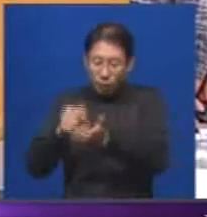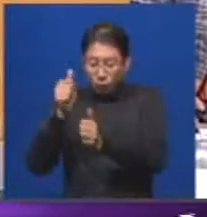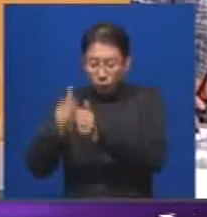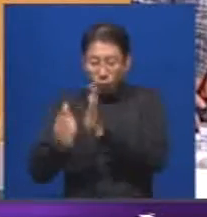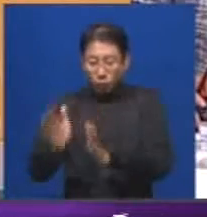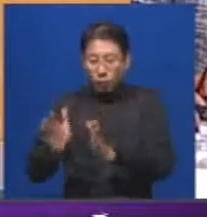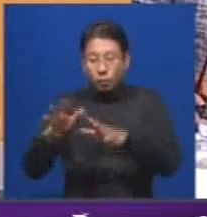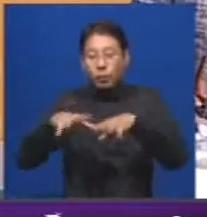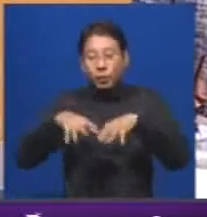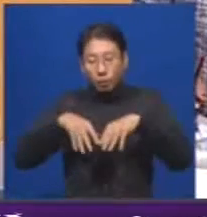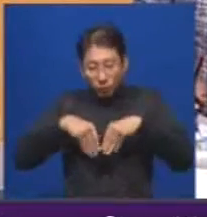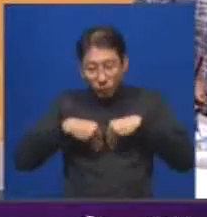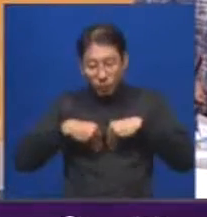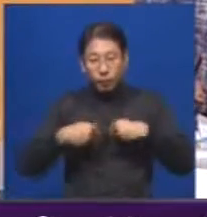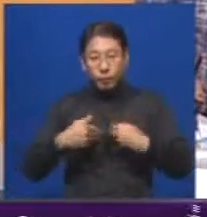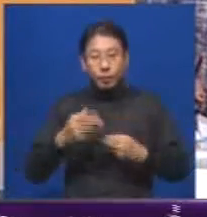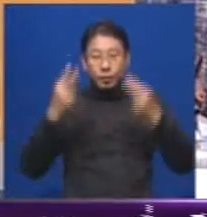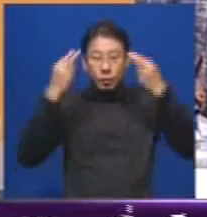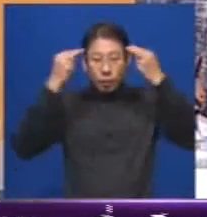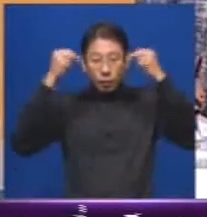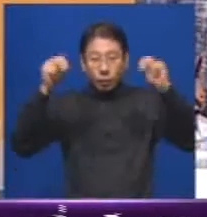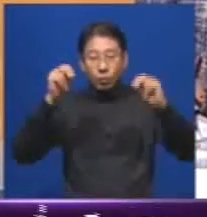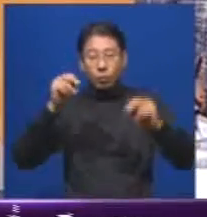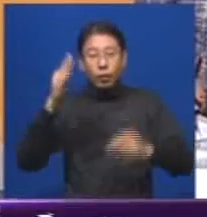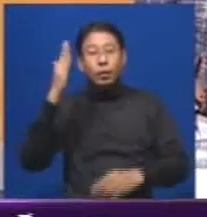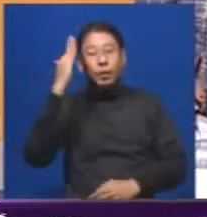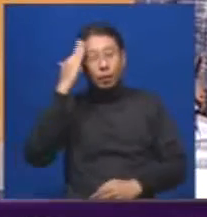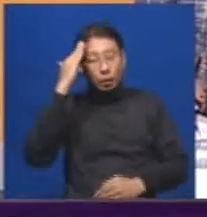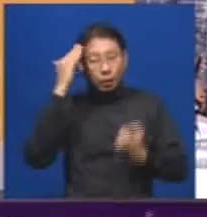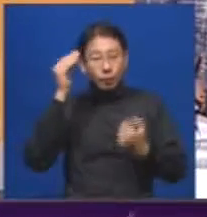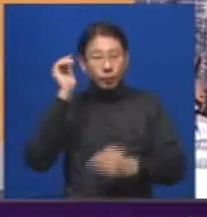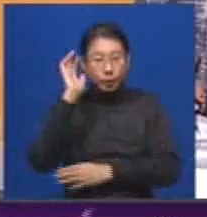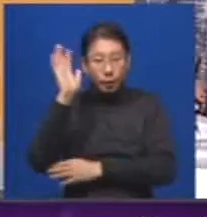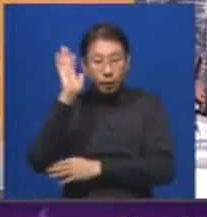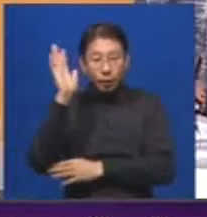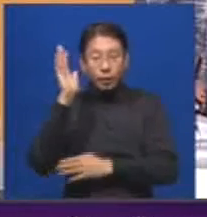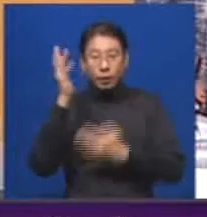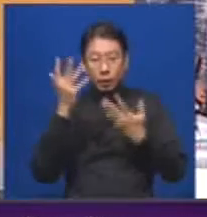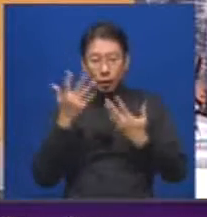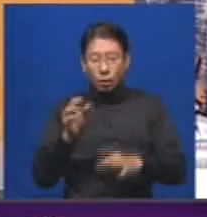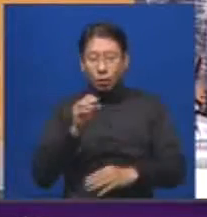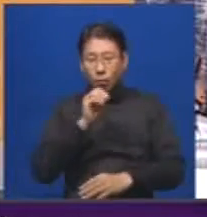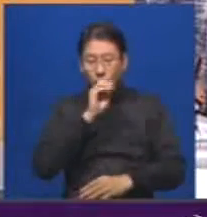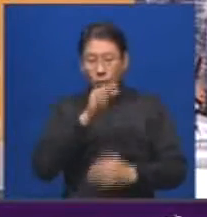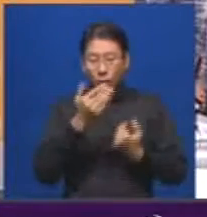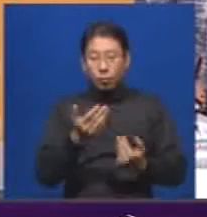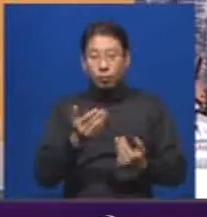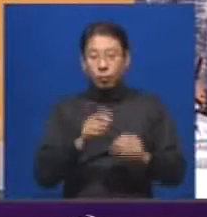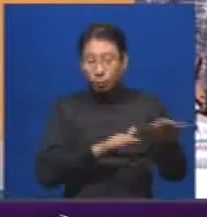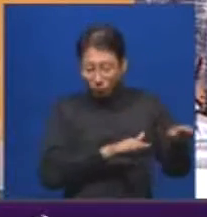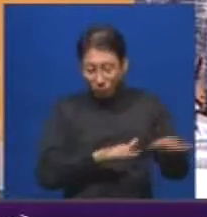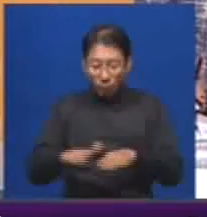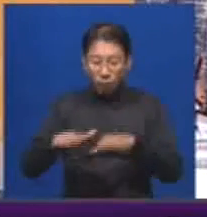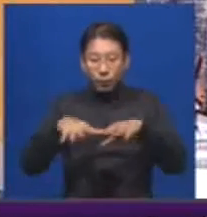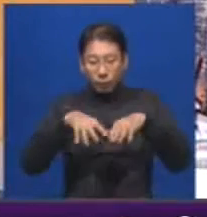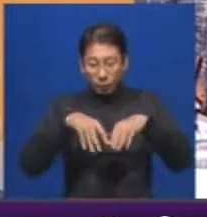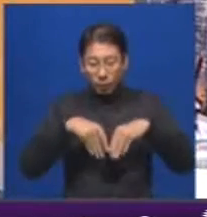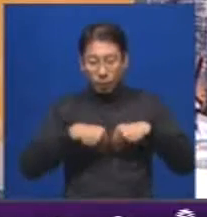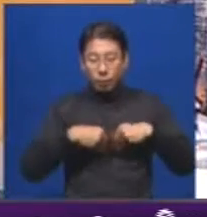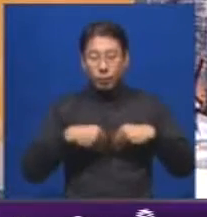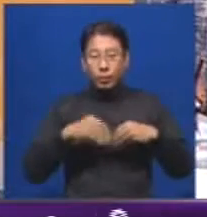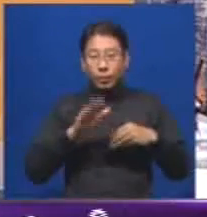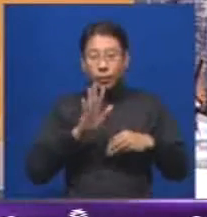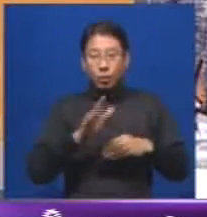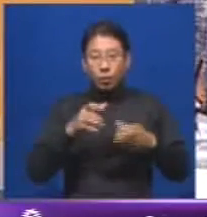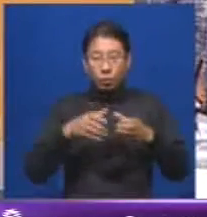ายได้รับทราบนะคะซึ่งนายกรัฐมนตรีหลังจากที่รับทราบการแถลงข่าวจากคุณอภิสิทธิ์แล้วก็บอกว่าพร้อมรับฟังข้อเสนอของหัวหน้าพรรคประชา